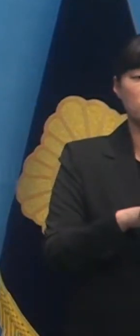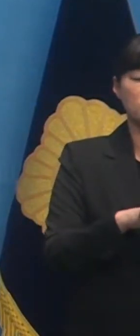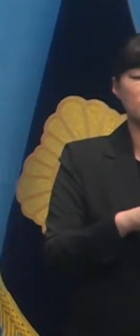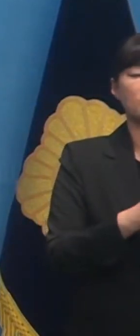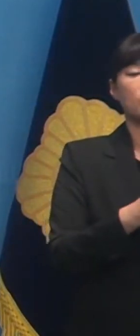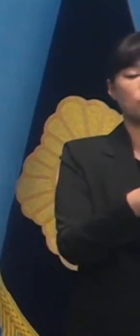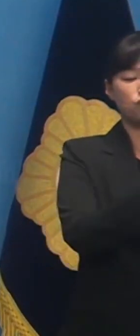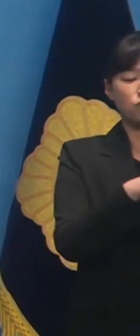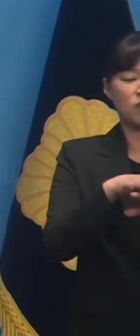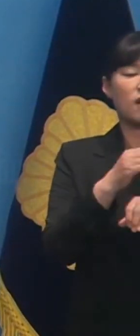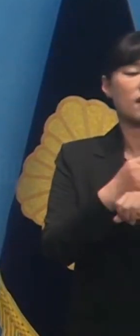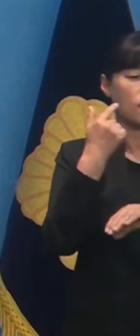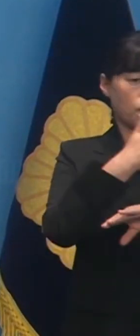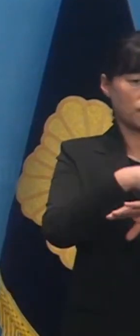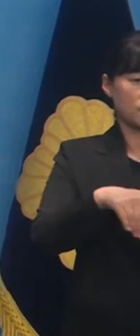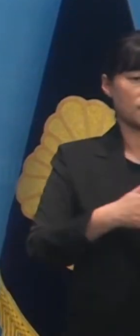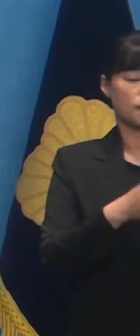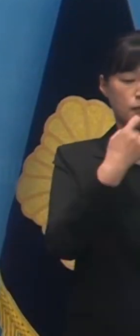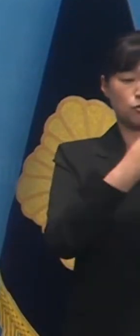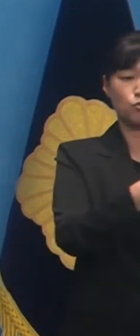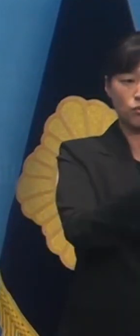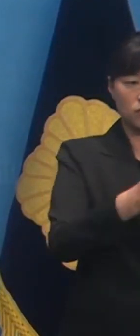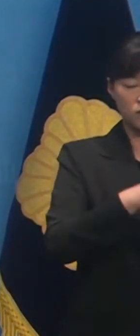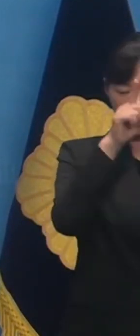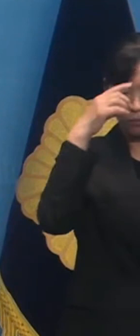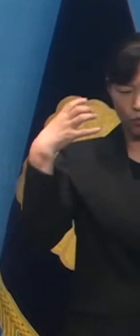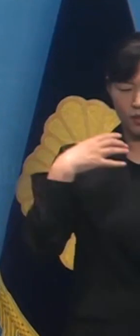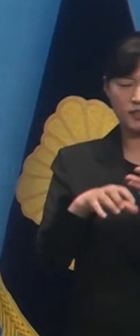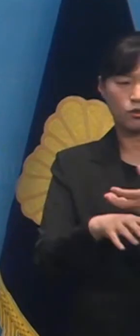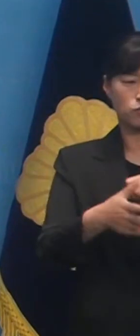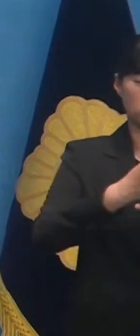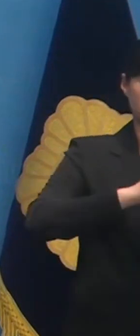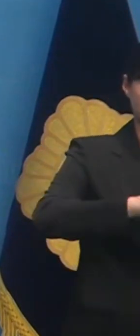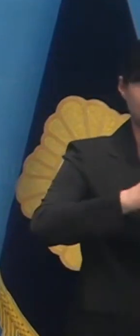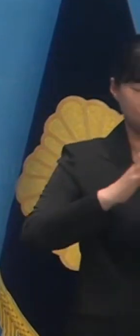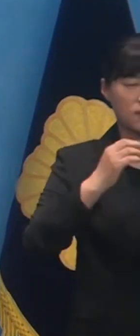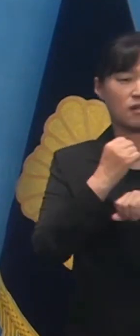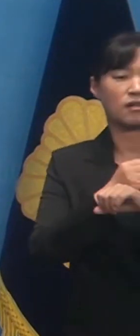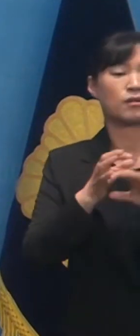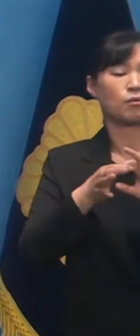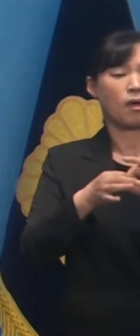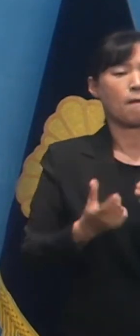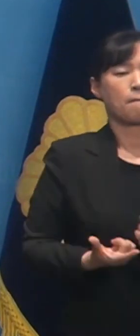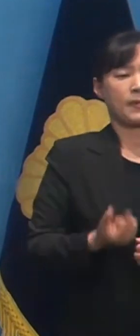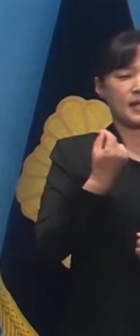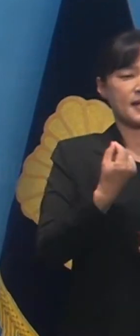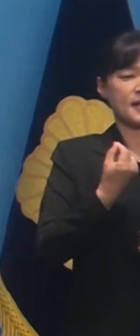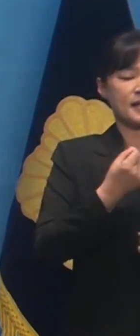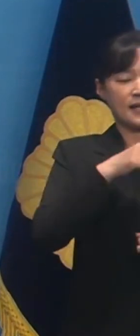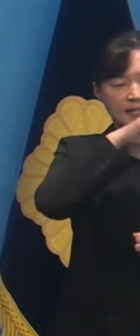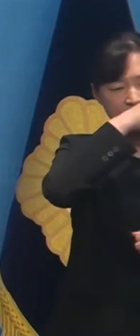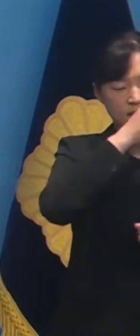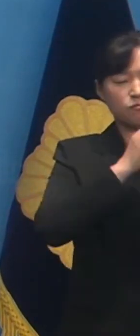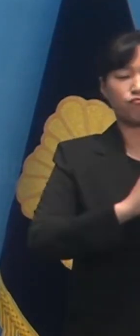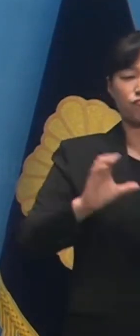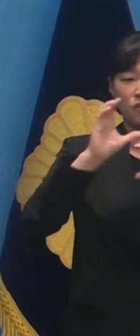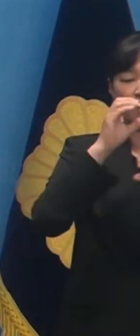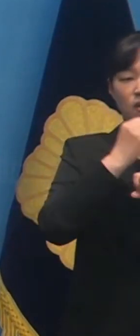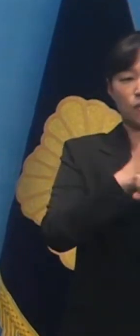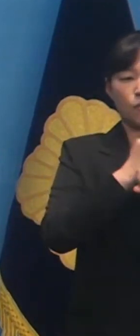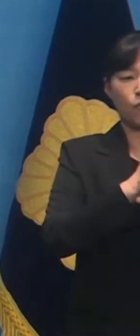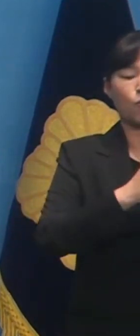했습니다. 더불어민주당은 정부와의 적극적인 논의를 통해 신속하게 추경을 편성하고